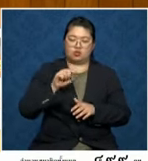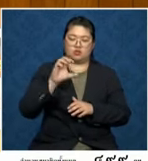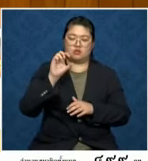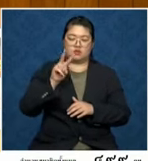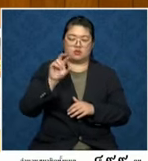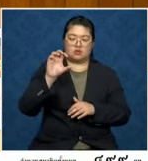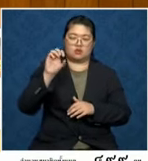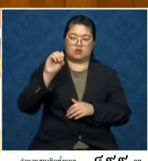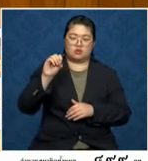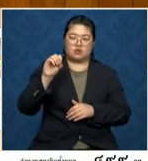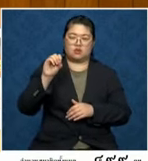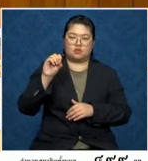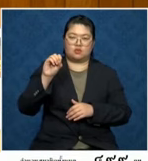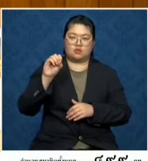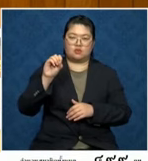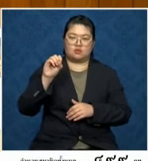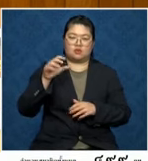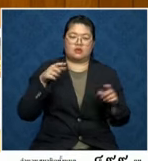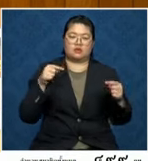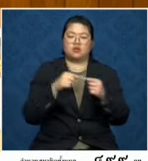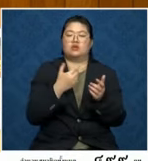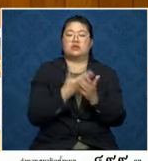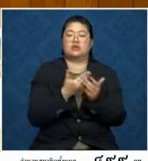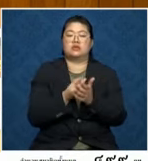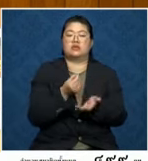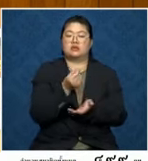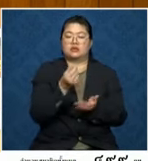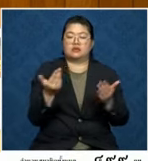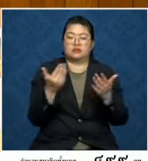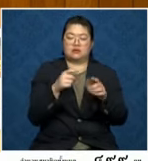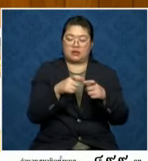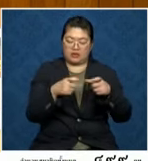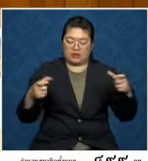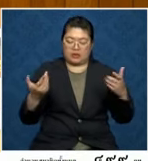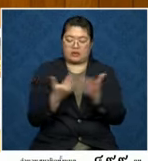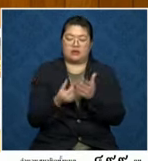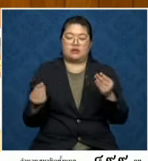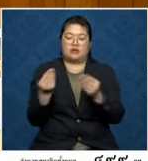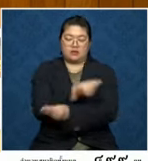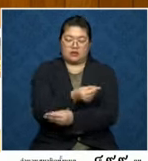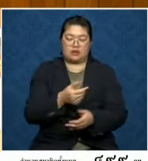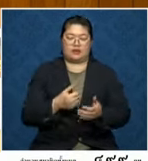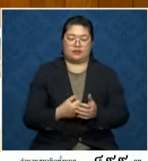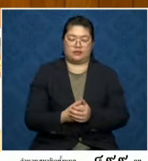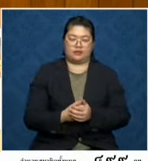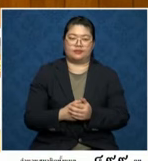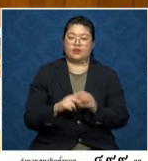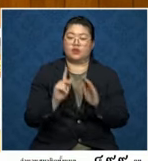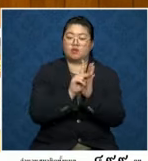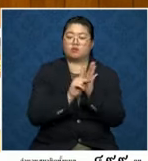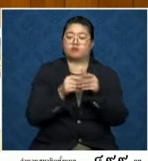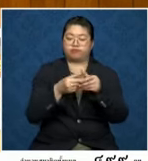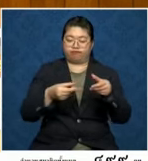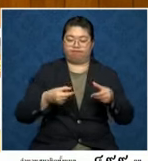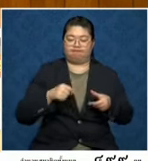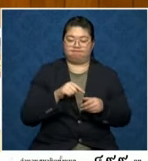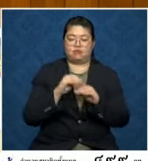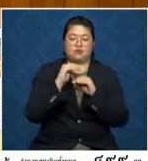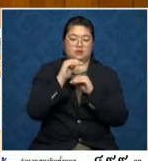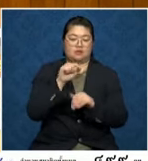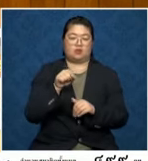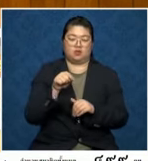0.20 ของระบบการชำระเงินข้อที่6กฎหมายฉบับนี้มีการกำหนดบทเฉพาะการร